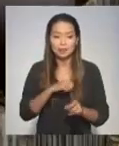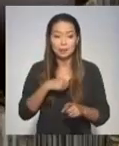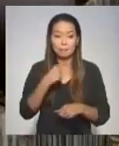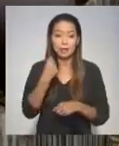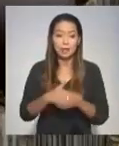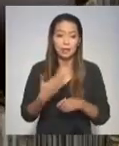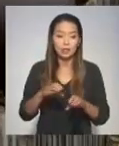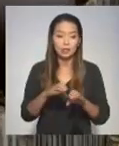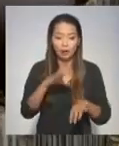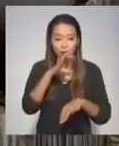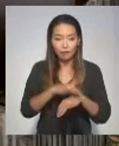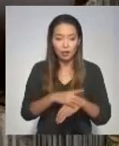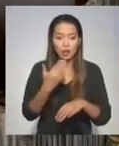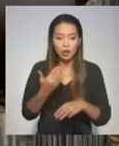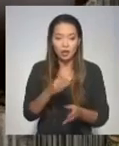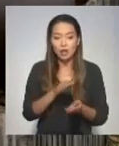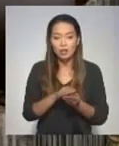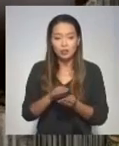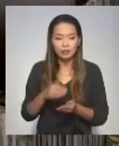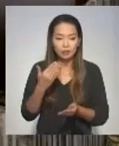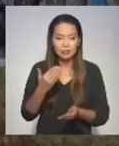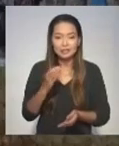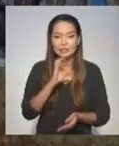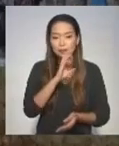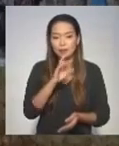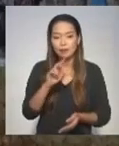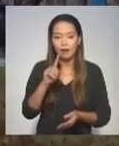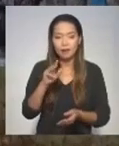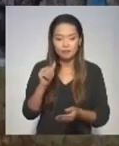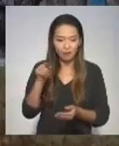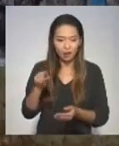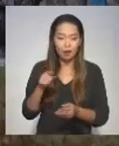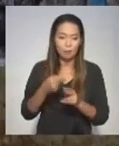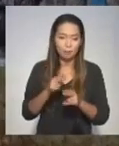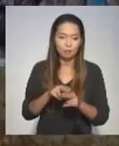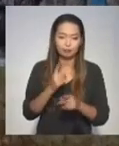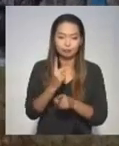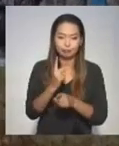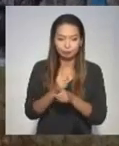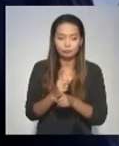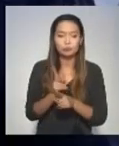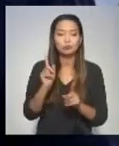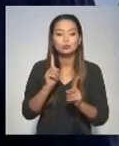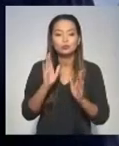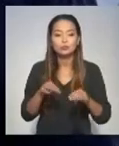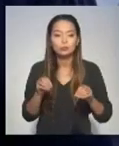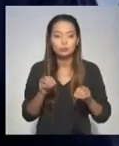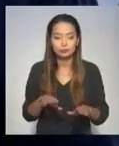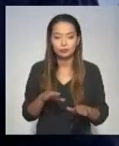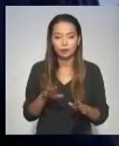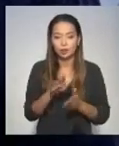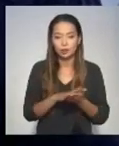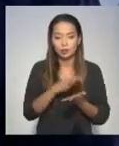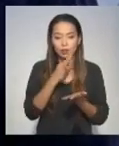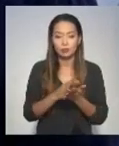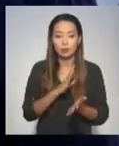Соколовки санврачи обнаружили захоронение сибирской язвы. Откуда оно взялось за 9 лет, так никто и не ответил. Мы были